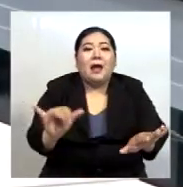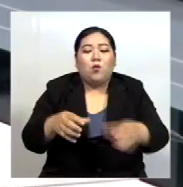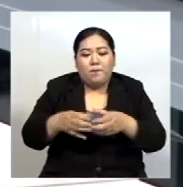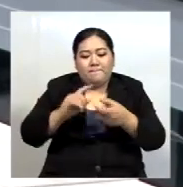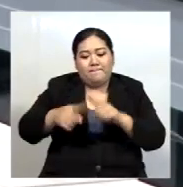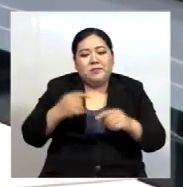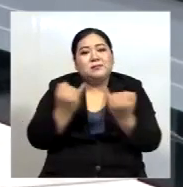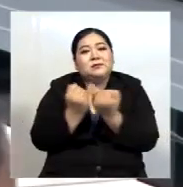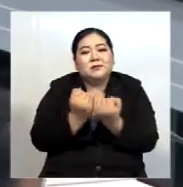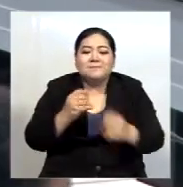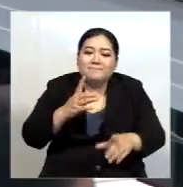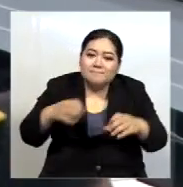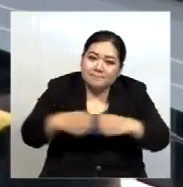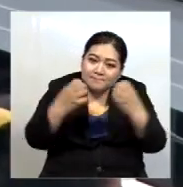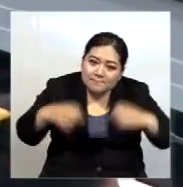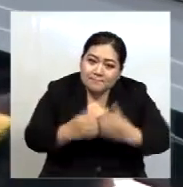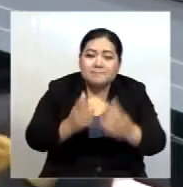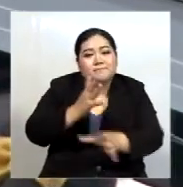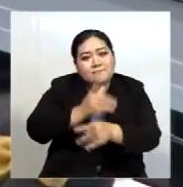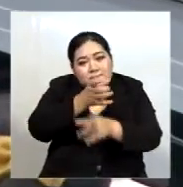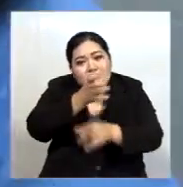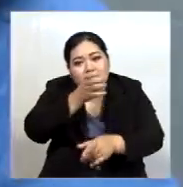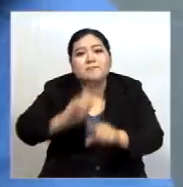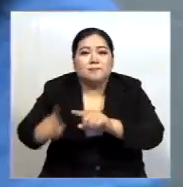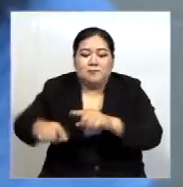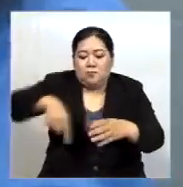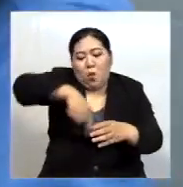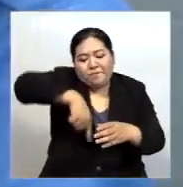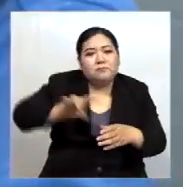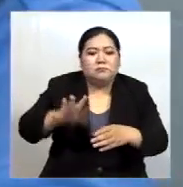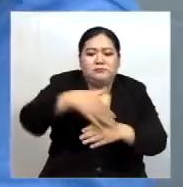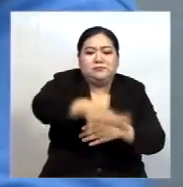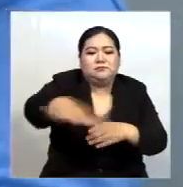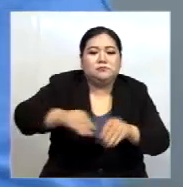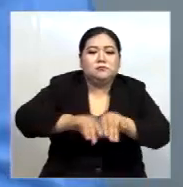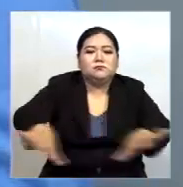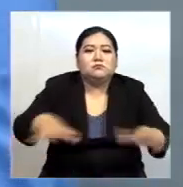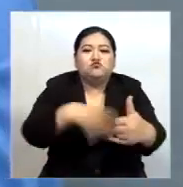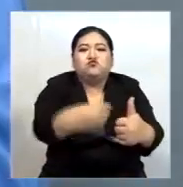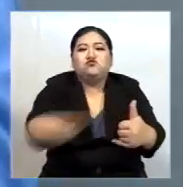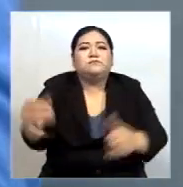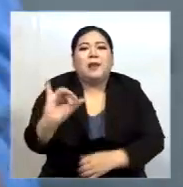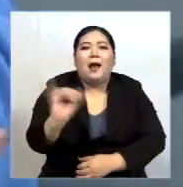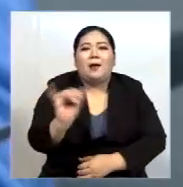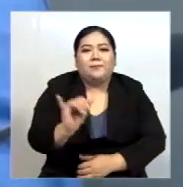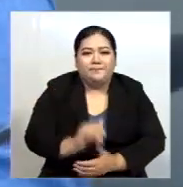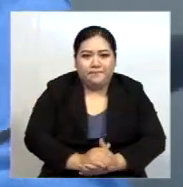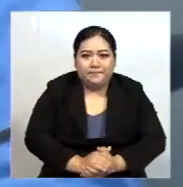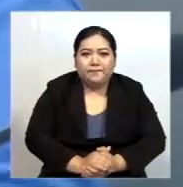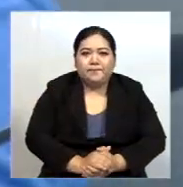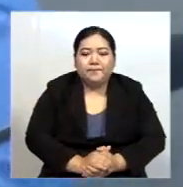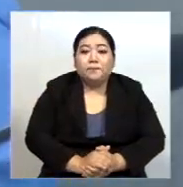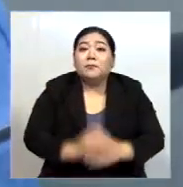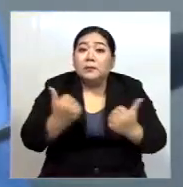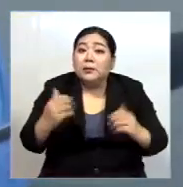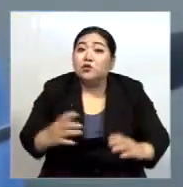กลุ่มเพื่อนสนิทที่ร่วมสังสรรค์เท่านั้นยังไม่ออกไปนอกกลุ่มนะฮะทำให้มั่นใจนะครับว่าตอนนี้ยังคงควบคุมโรคไว้ได้นะครับสรุปแล้วนะ